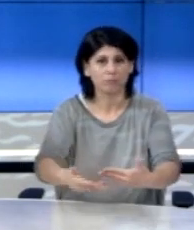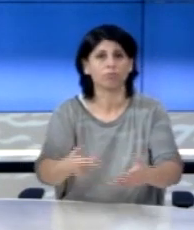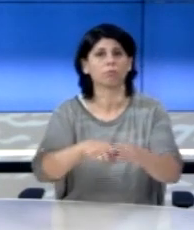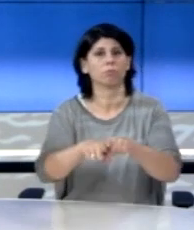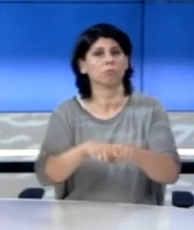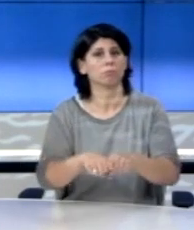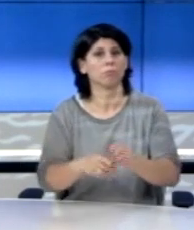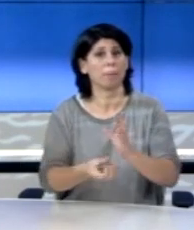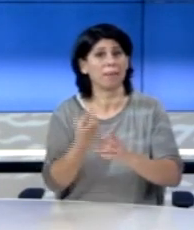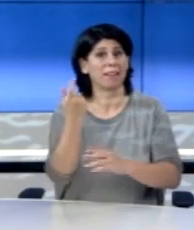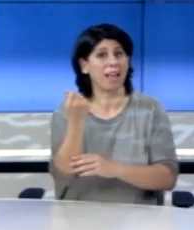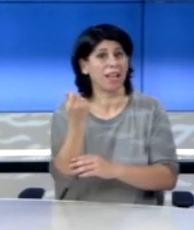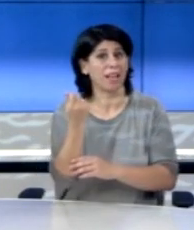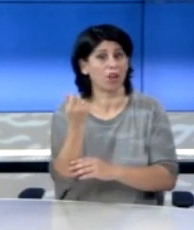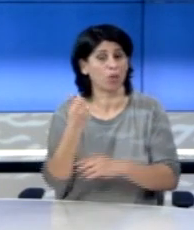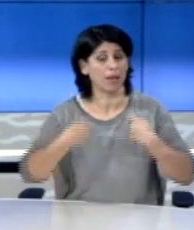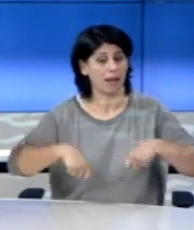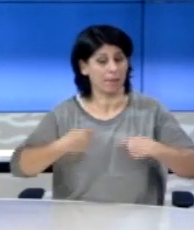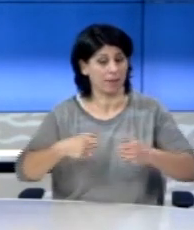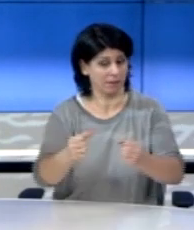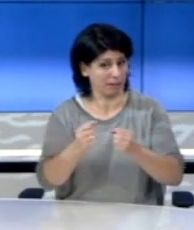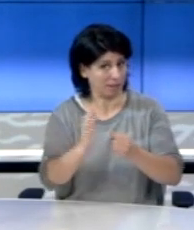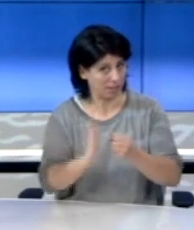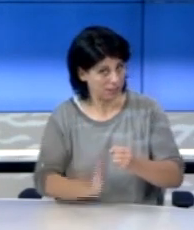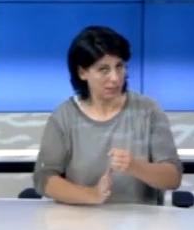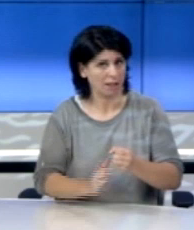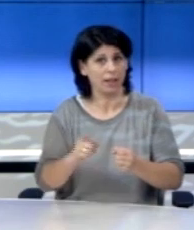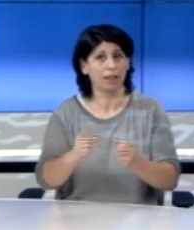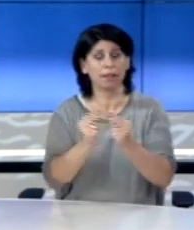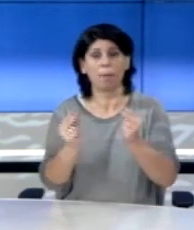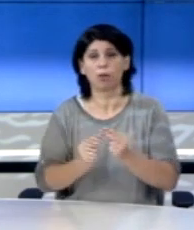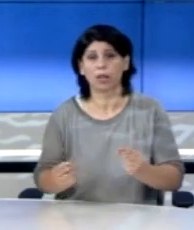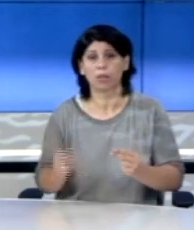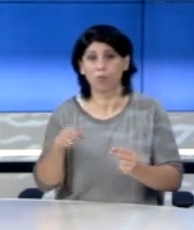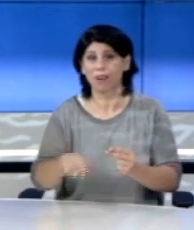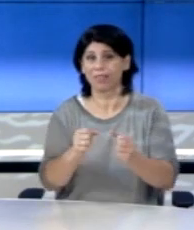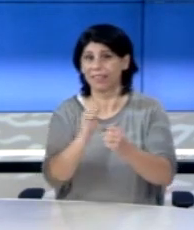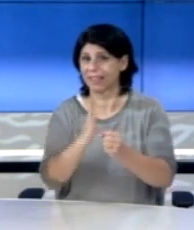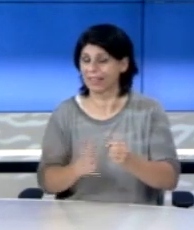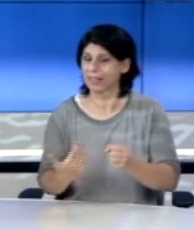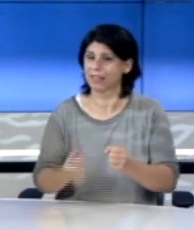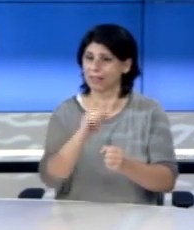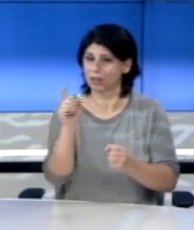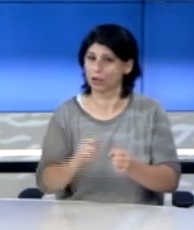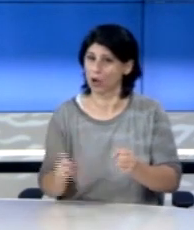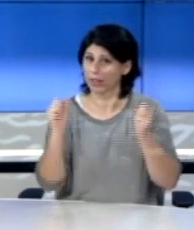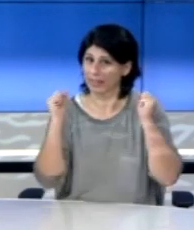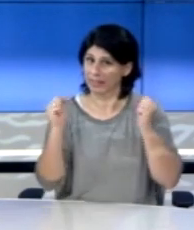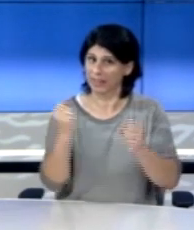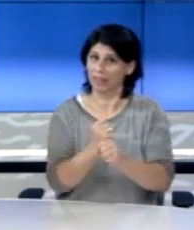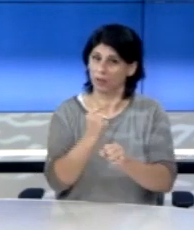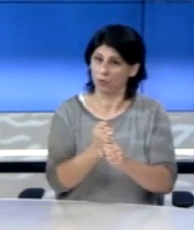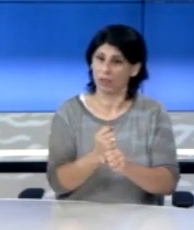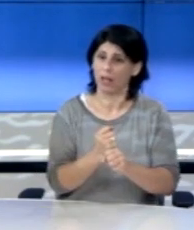σχετίζονται με τη νέα οικονομική καπιταλιστική κρίση και τις επιπτώσεις που αυτή φέρνει στη ζωή, την υγεία, την